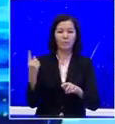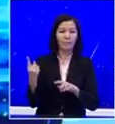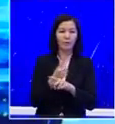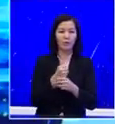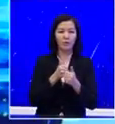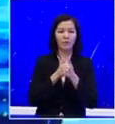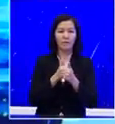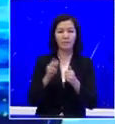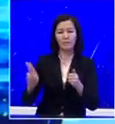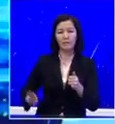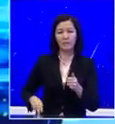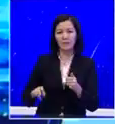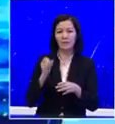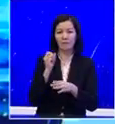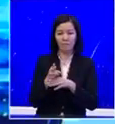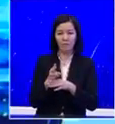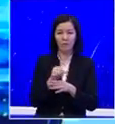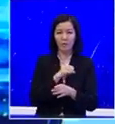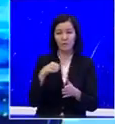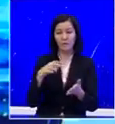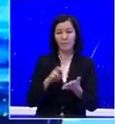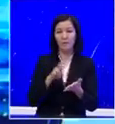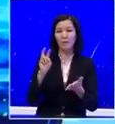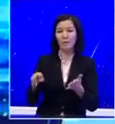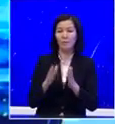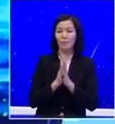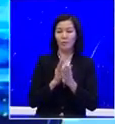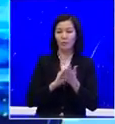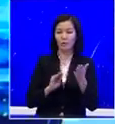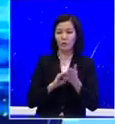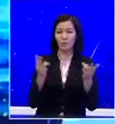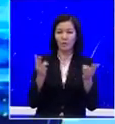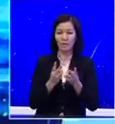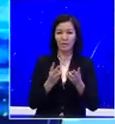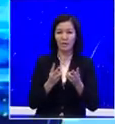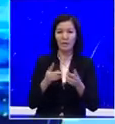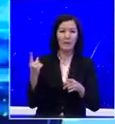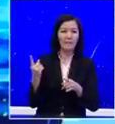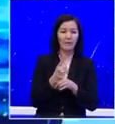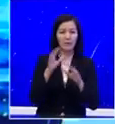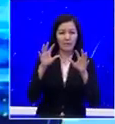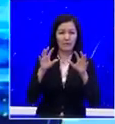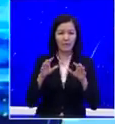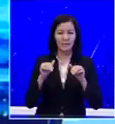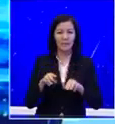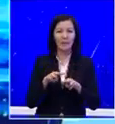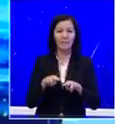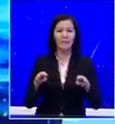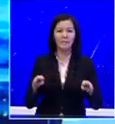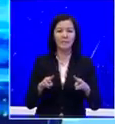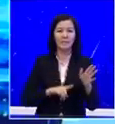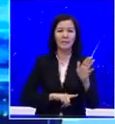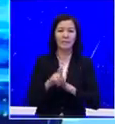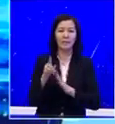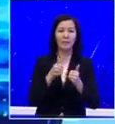башысы қызметтен шеттетіледі. Немесе өз еркімен отставкаға сұранын білдіруі қажет. Елімізде тұңғыш рет қабылданған заңнама министрлерден бастап